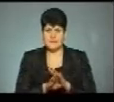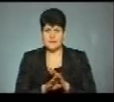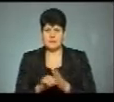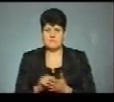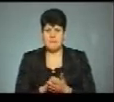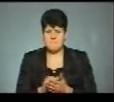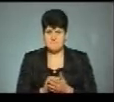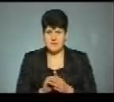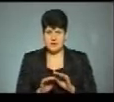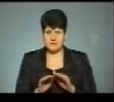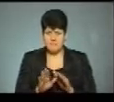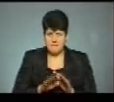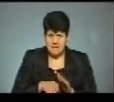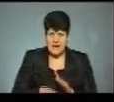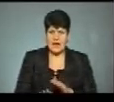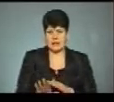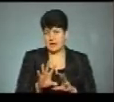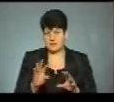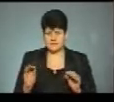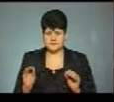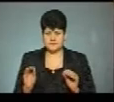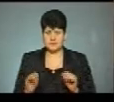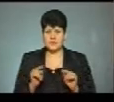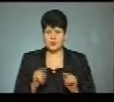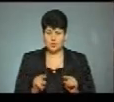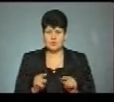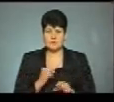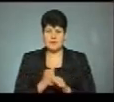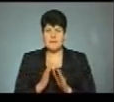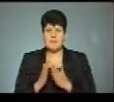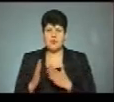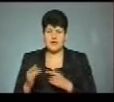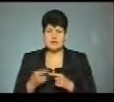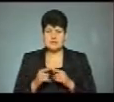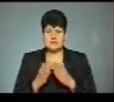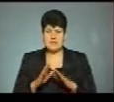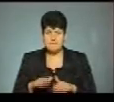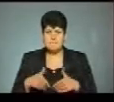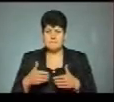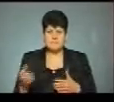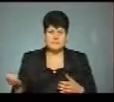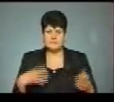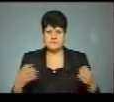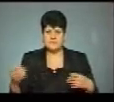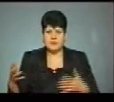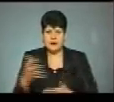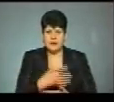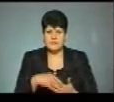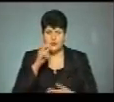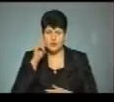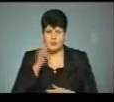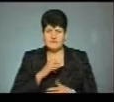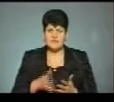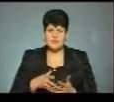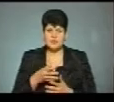і перекатали і все. Тут облаштували бібліотеку. Ці книги, каже, передавали зі всієї України. Фінансує